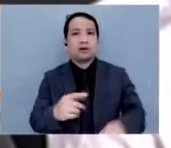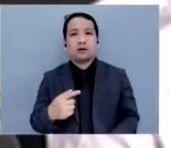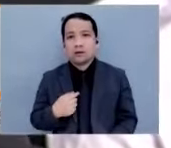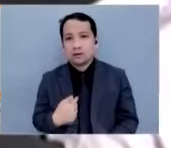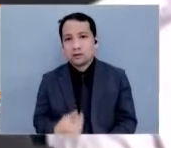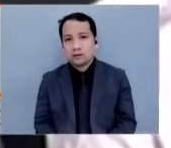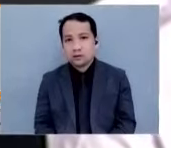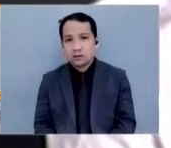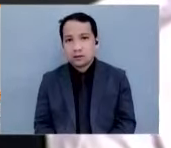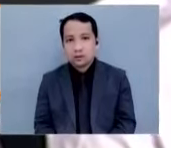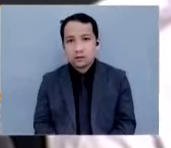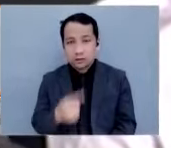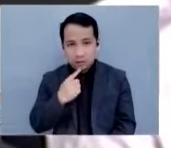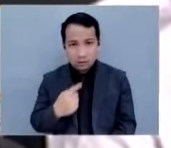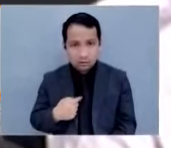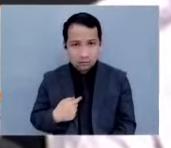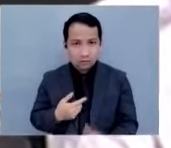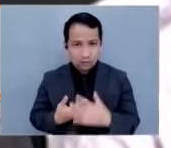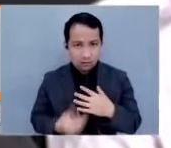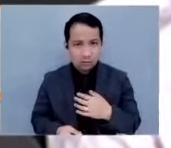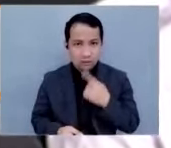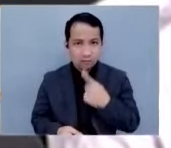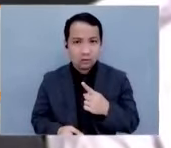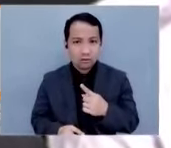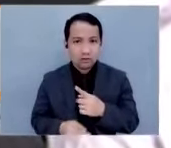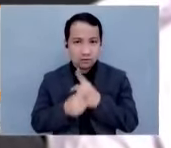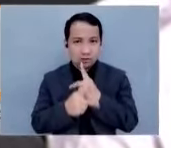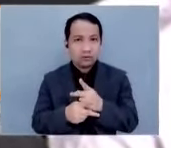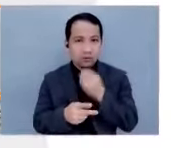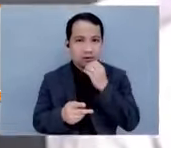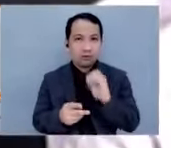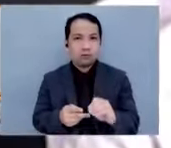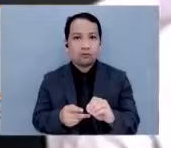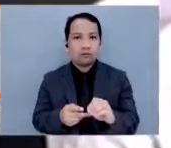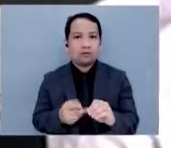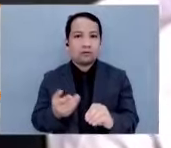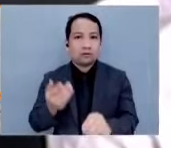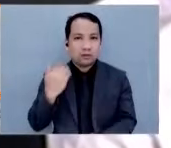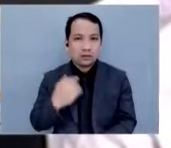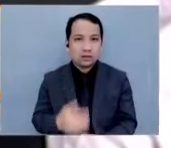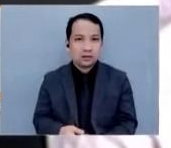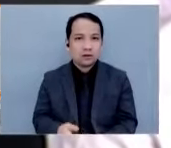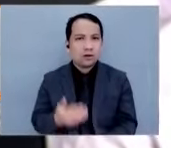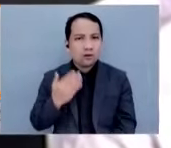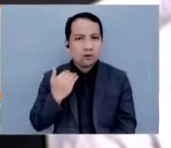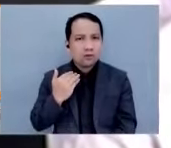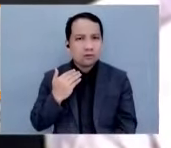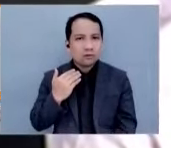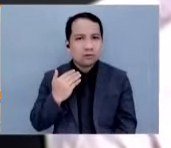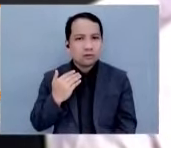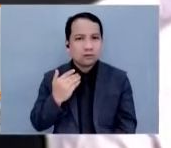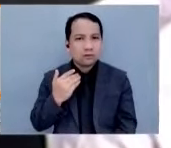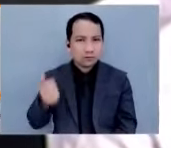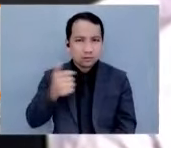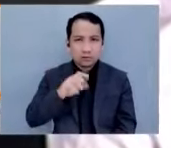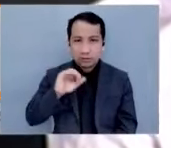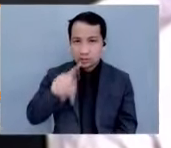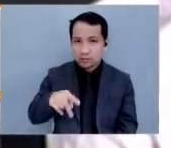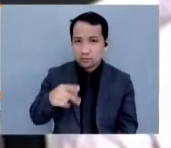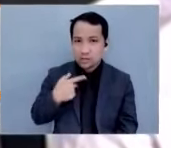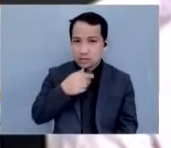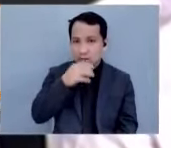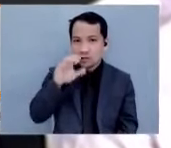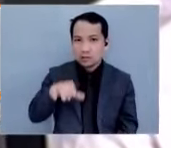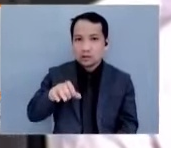Akala ko makukunan ako kaya nagpa-protection order ako. Bakit po above the law po ba ang AFP? Kahit may court order, hindi